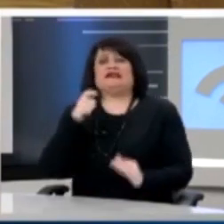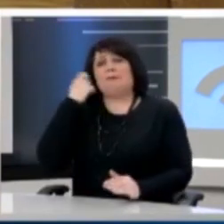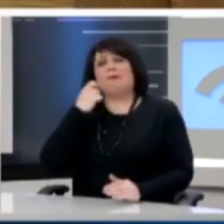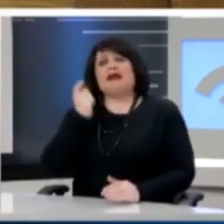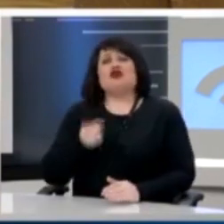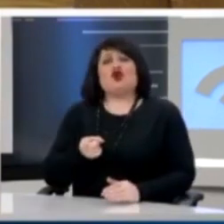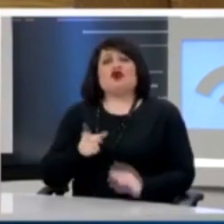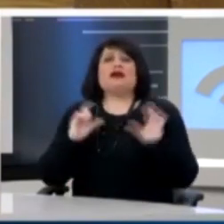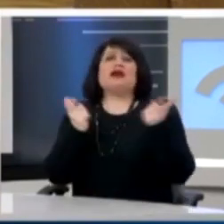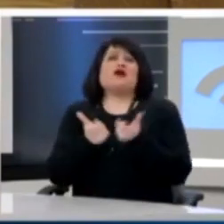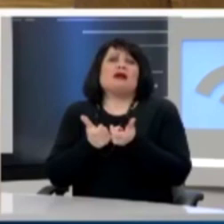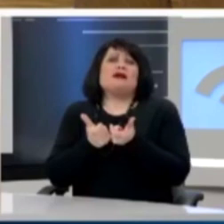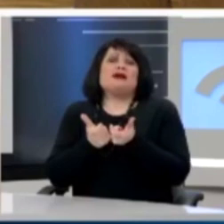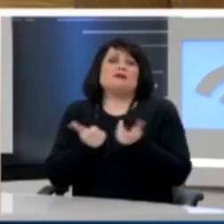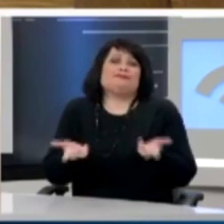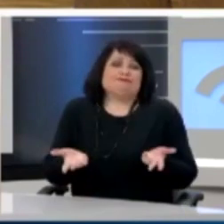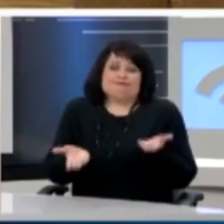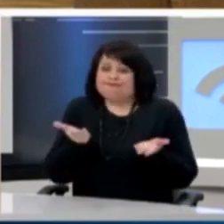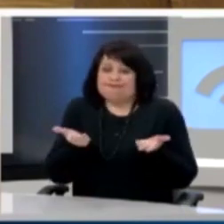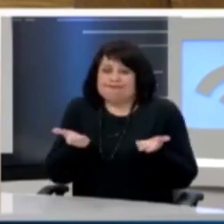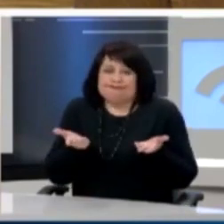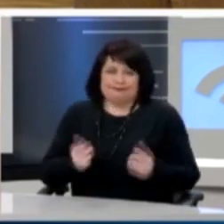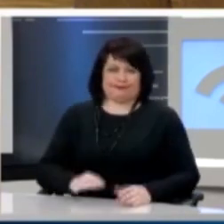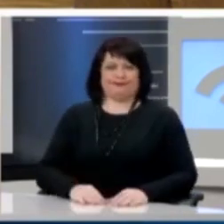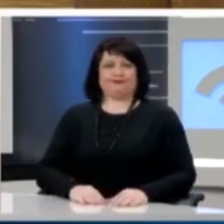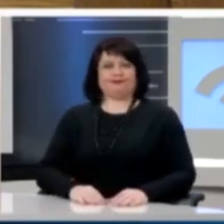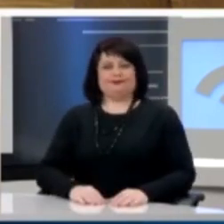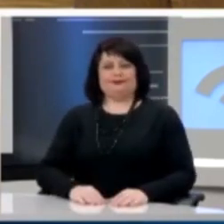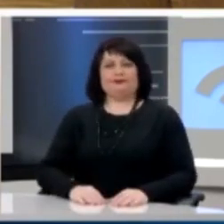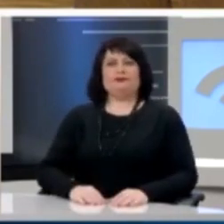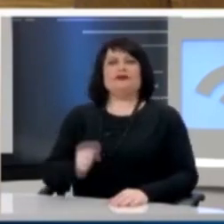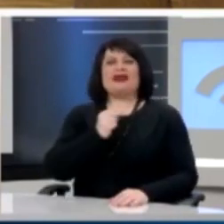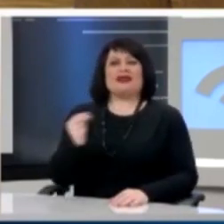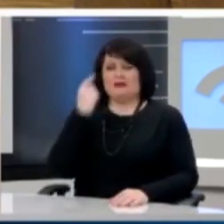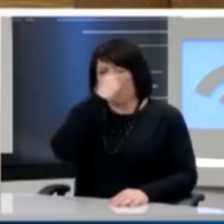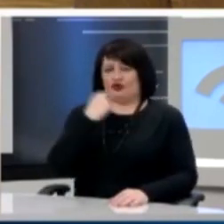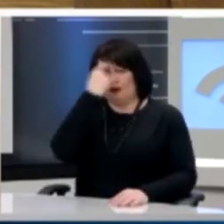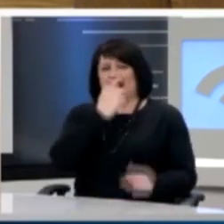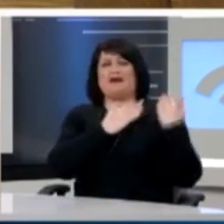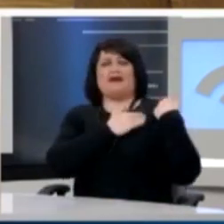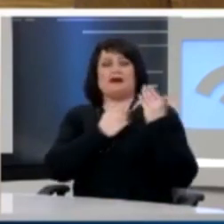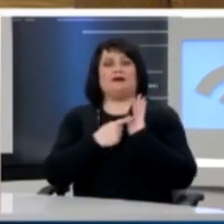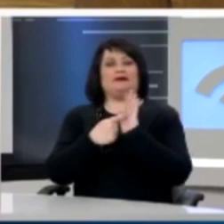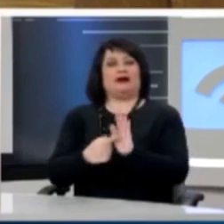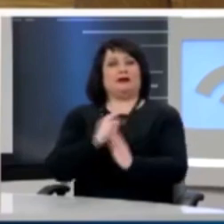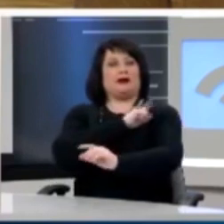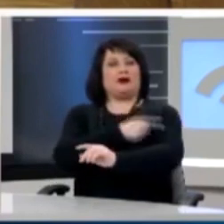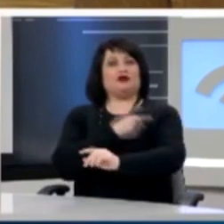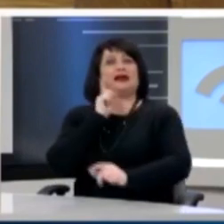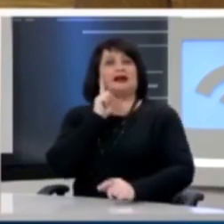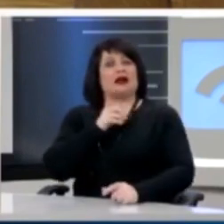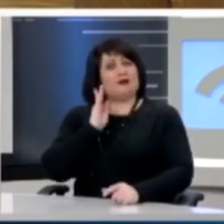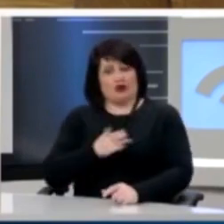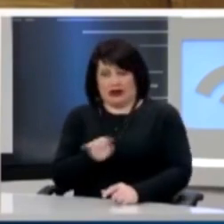της μητρότητας και της οικογένειας. Παρουσιάζεται ως ζήτημα ατομικής ευθύνης και ικανότητας